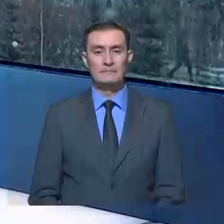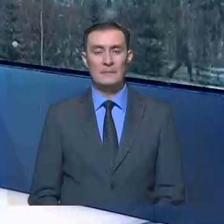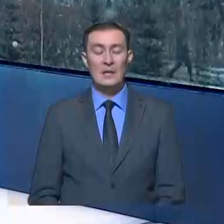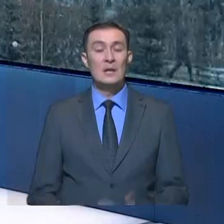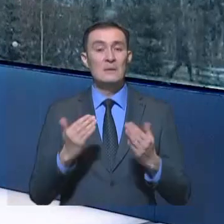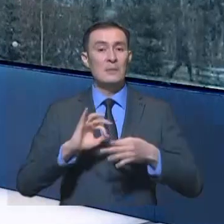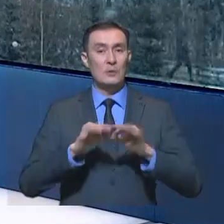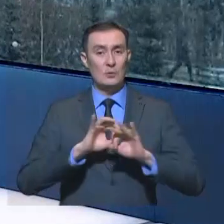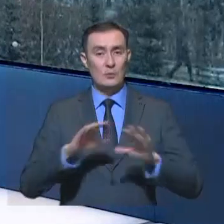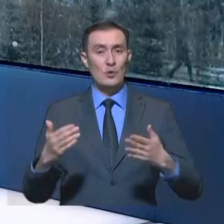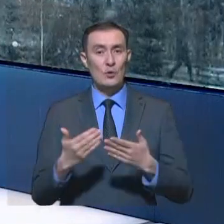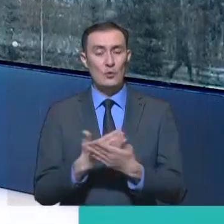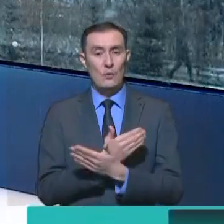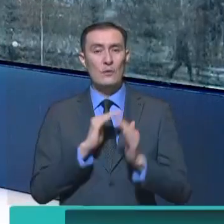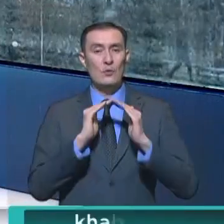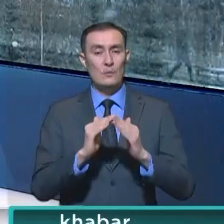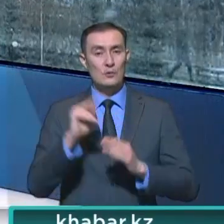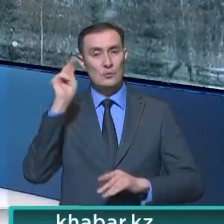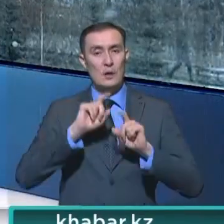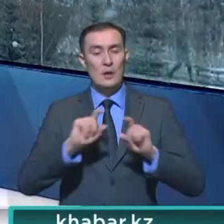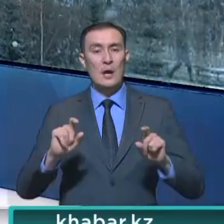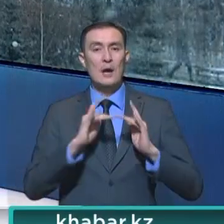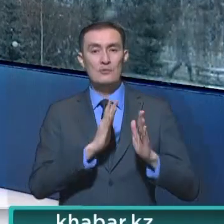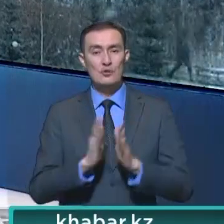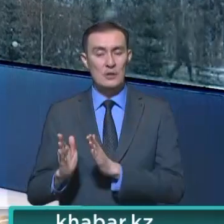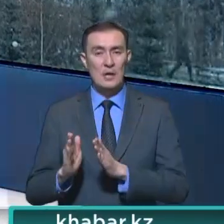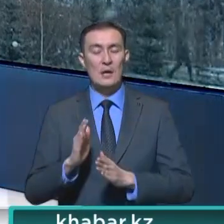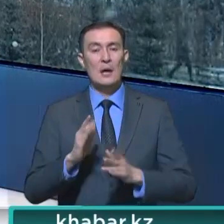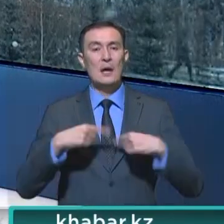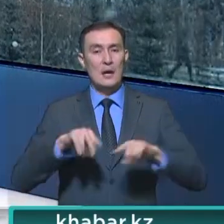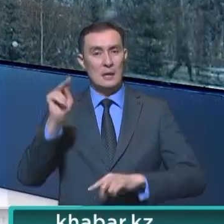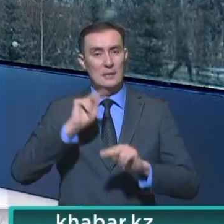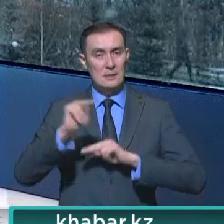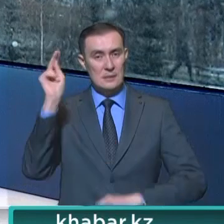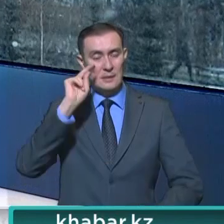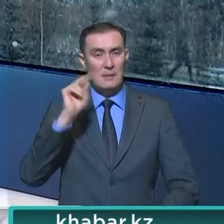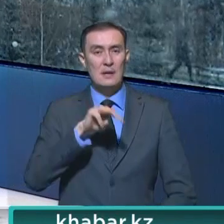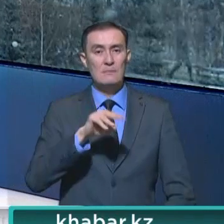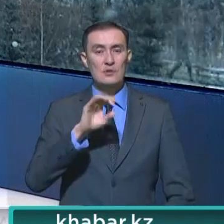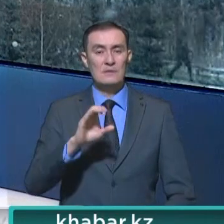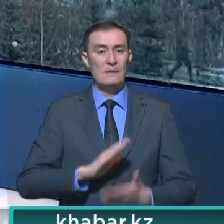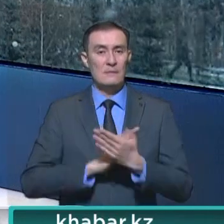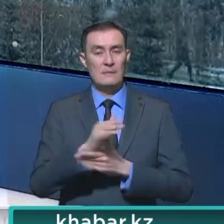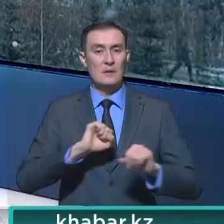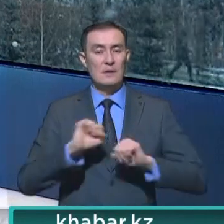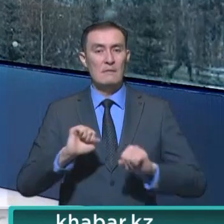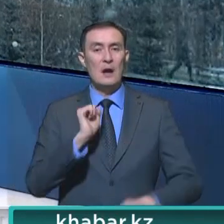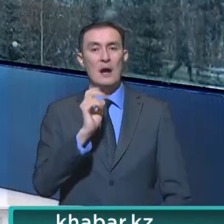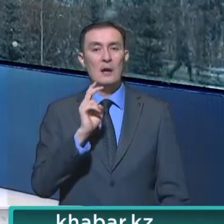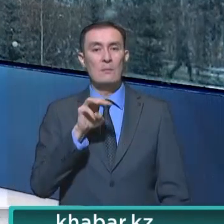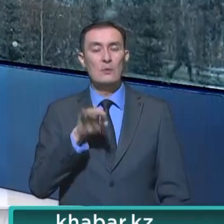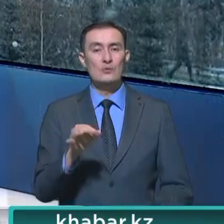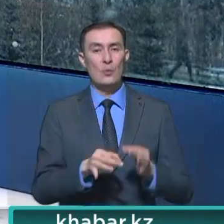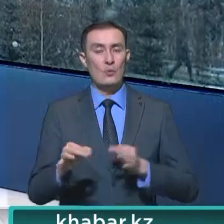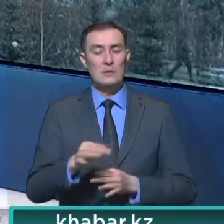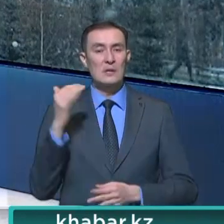Теперь обо всем по порядку. Новый корпус и учебное общежитие построят для Академии МЧС. Об этом заявил глава государства во время рабочего визита в Акмолинскую область. Касым-Жомар